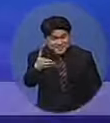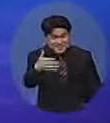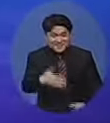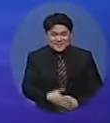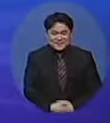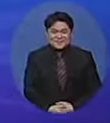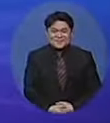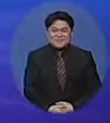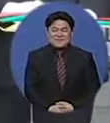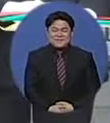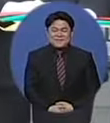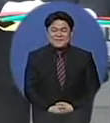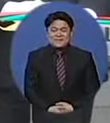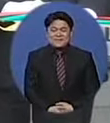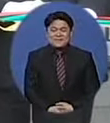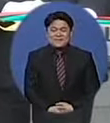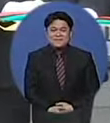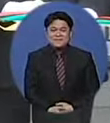소개합니다.